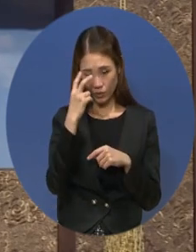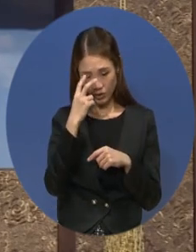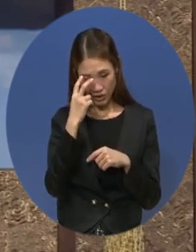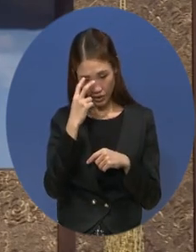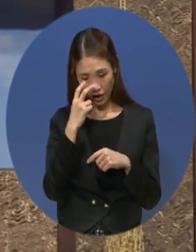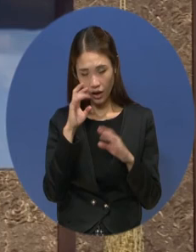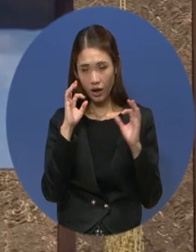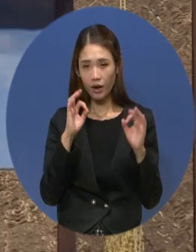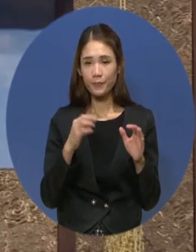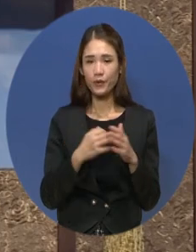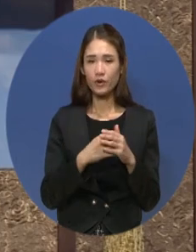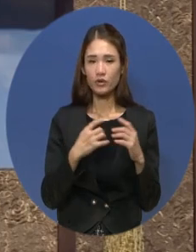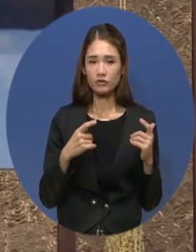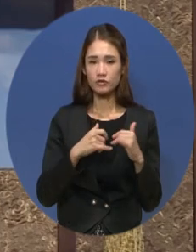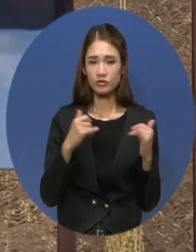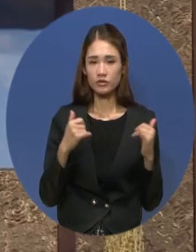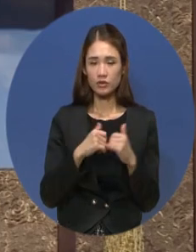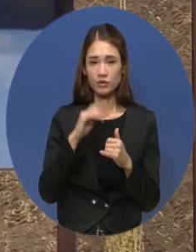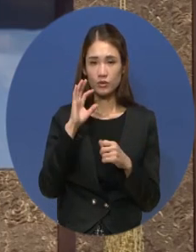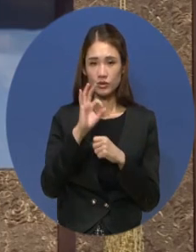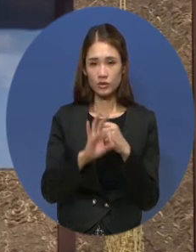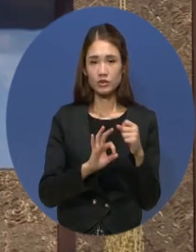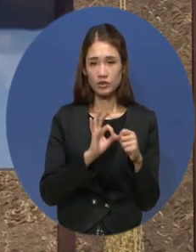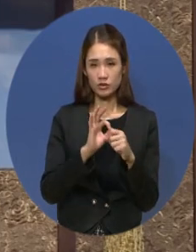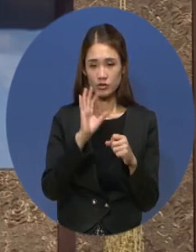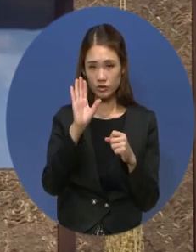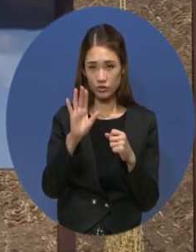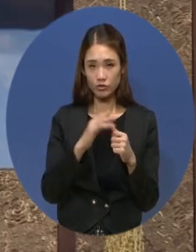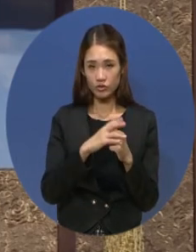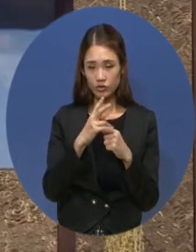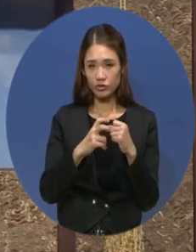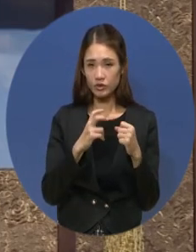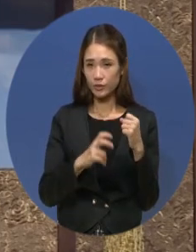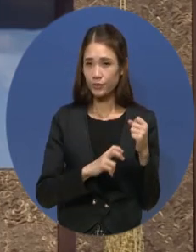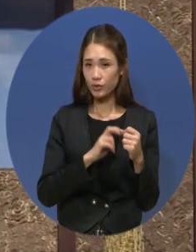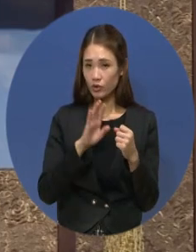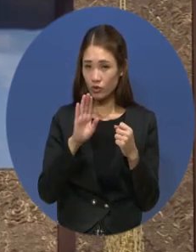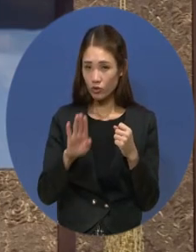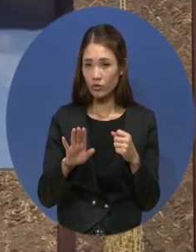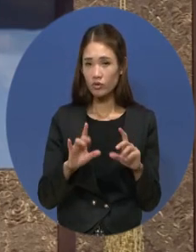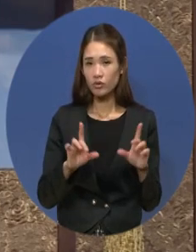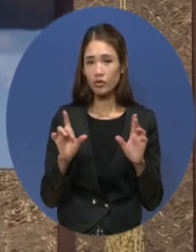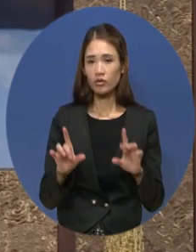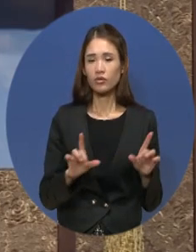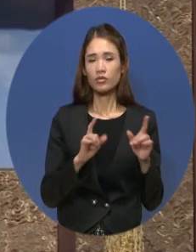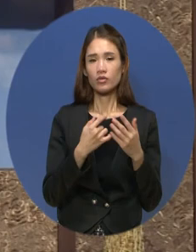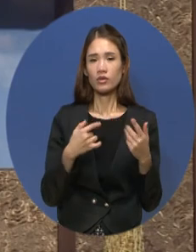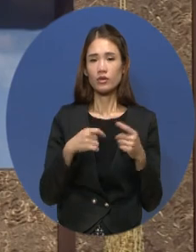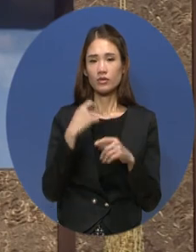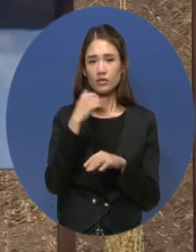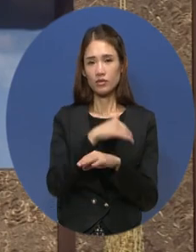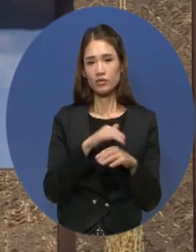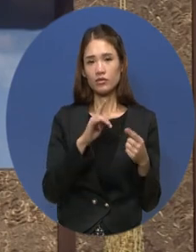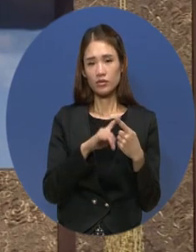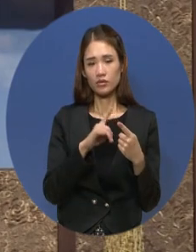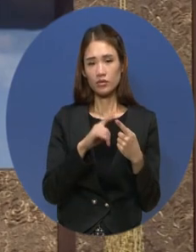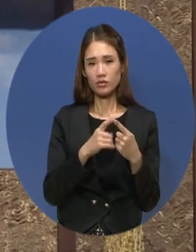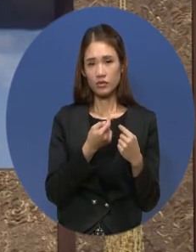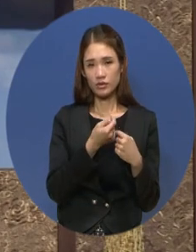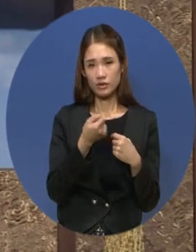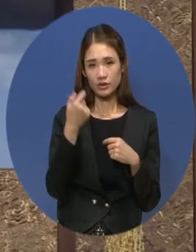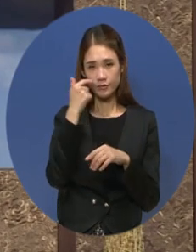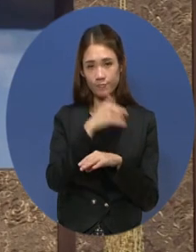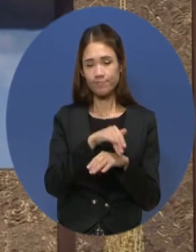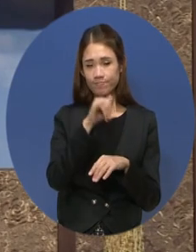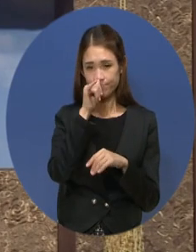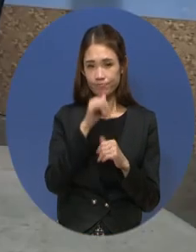또 그 지역사회에서 앞으 뭐 10년 뒤 20년 뒤 어떻게 살아갈 것인지 같이 설계도 해보고 뭐 이런 소소한 게이들을 갖고